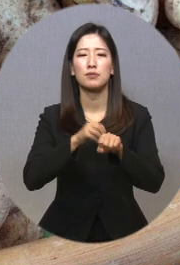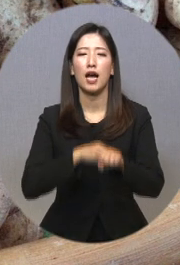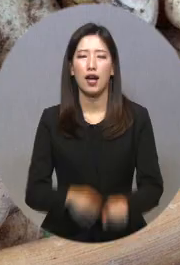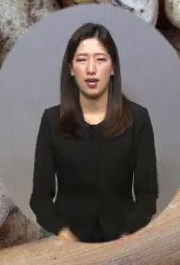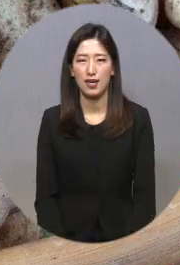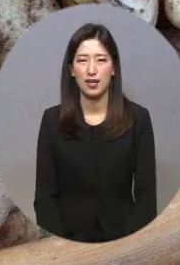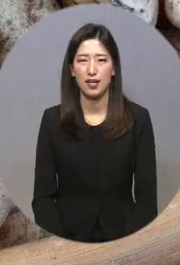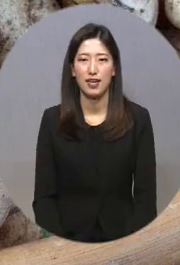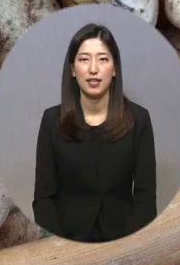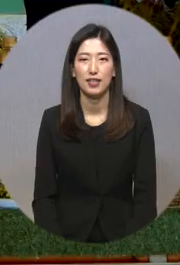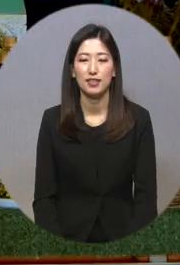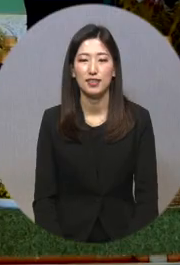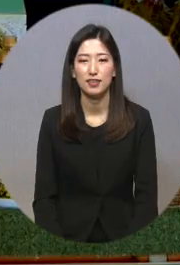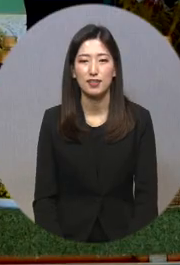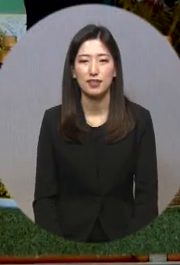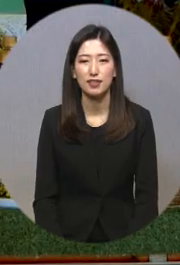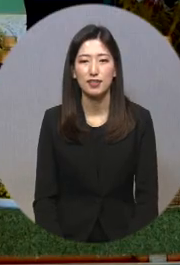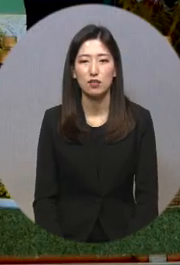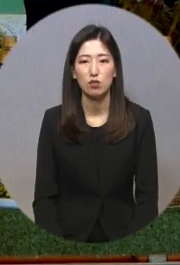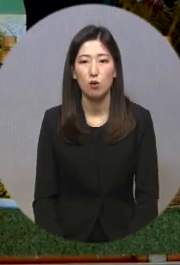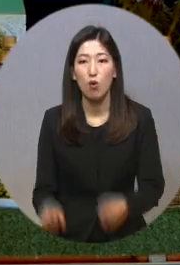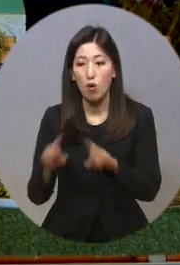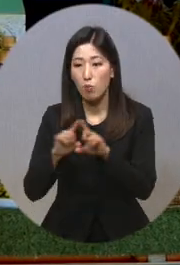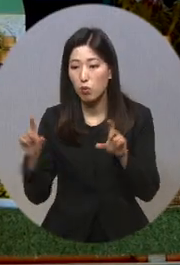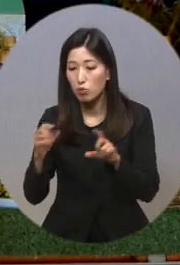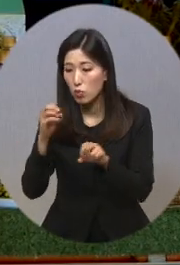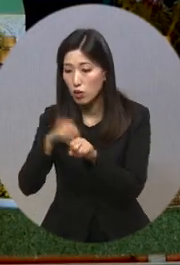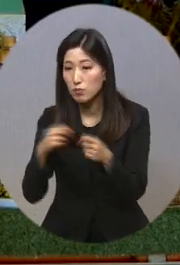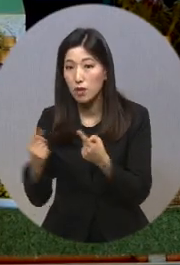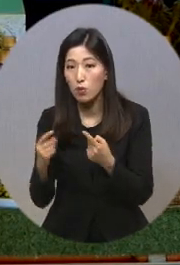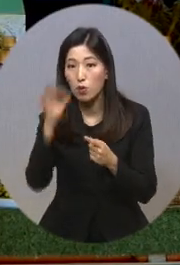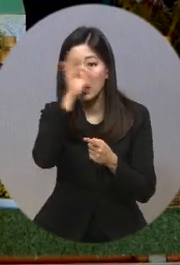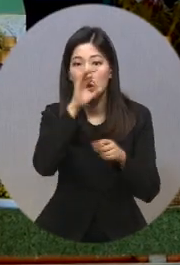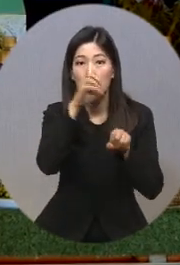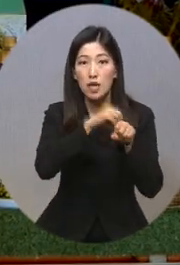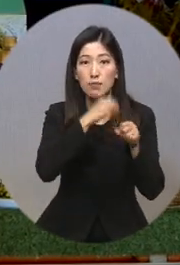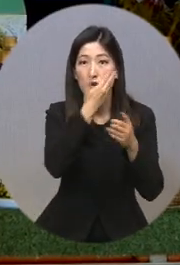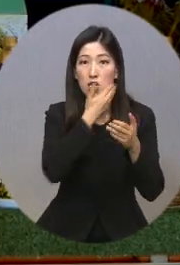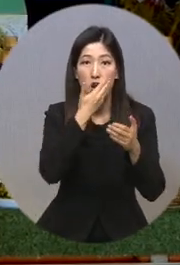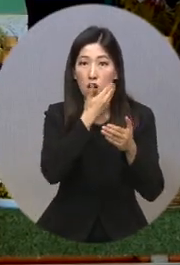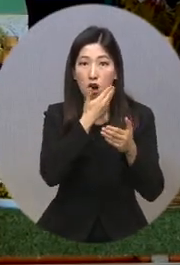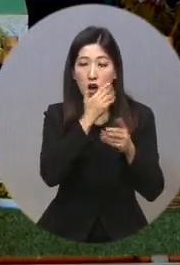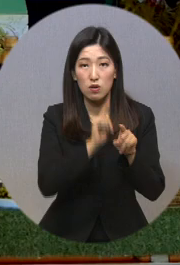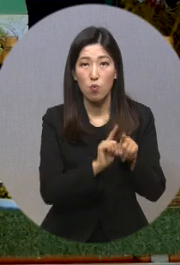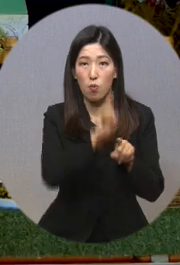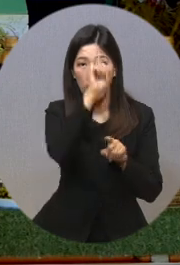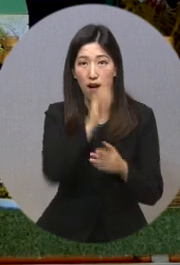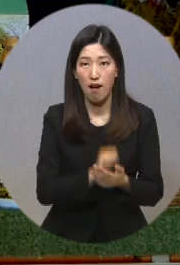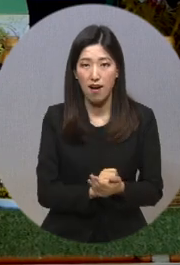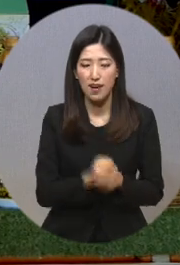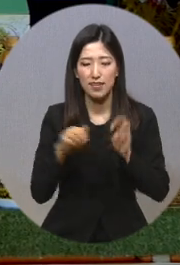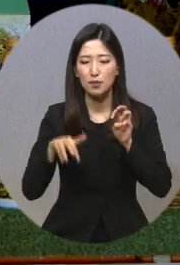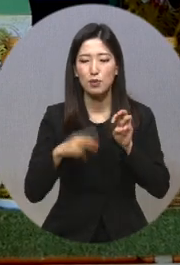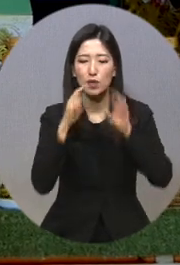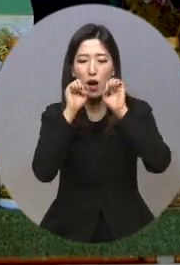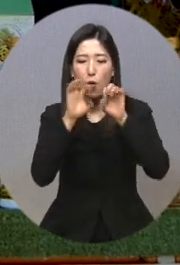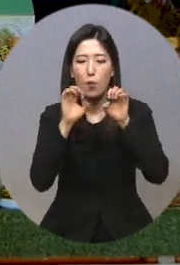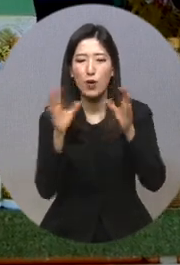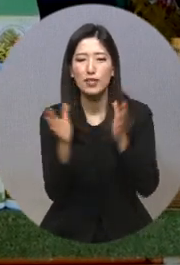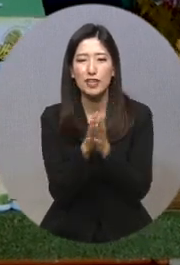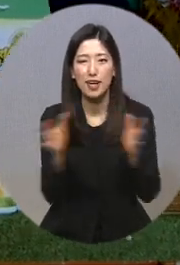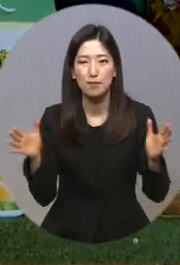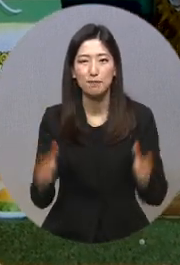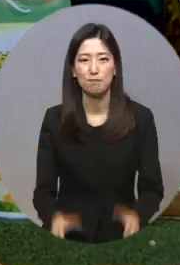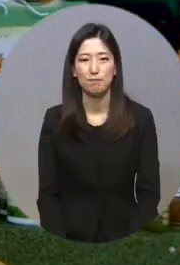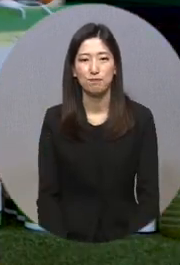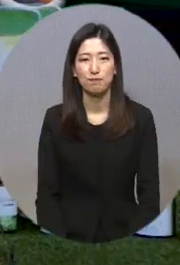감자. 돼지 감자. 그렇습니다. 일반 감자에 비해서 월등하게 영양이 높다는 돼지 감자. 자 지금부터 30일 동안 홍보